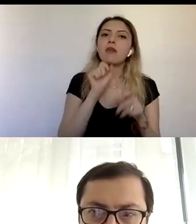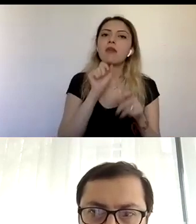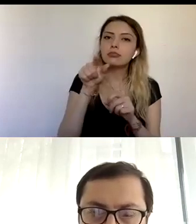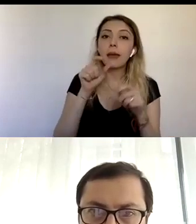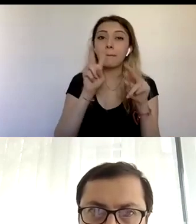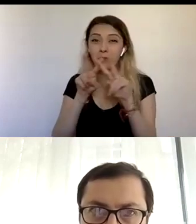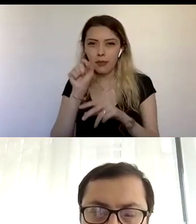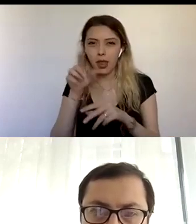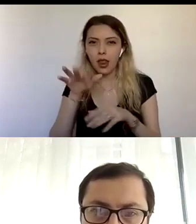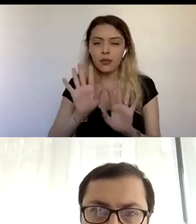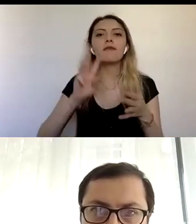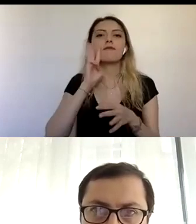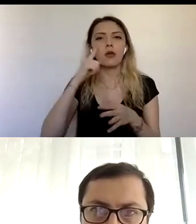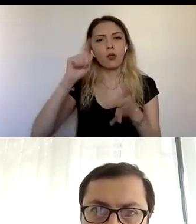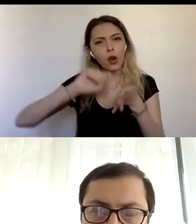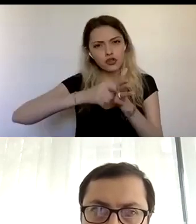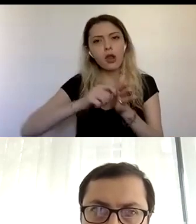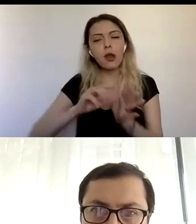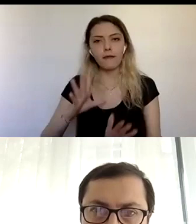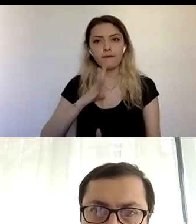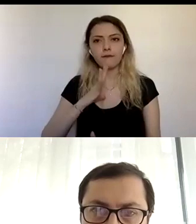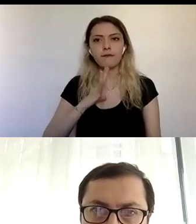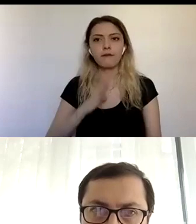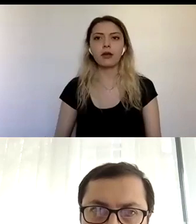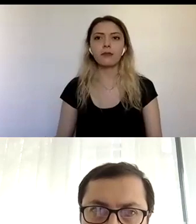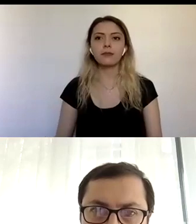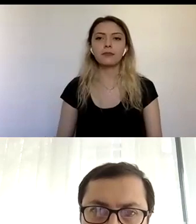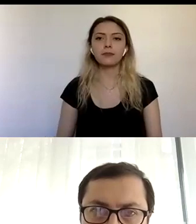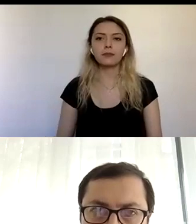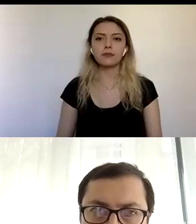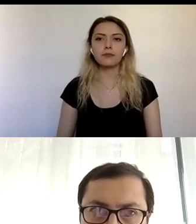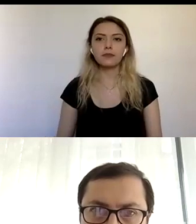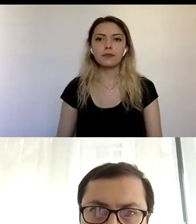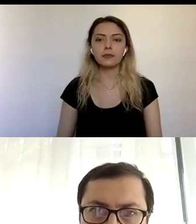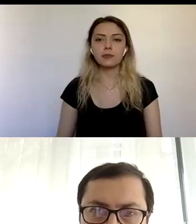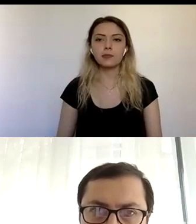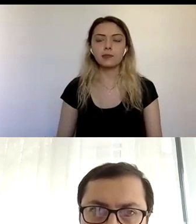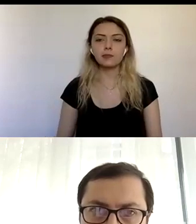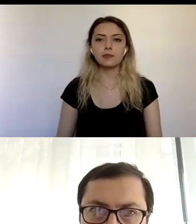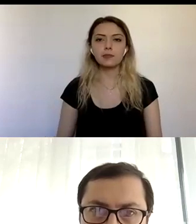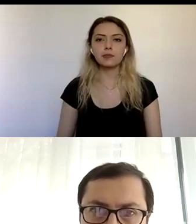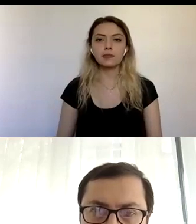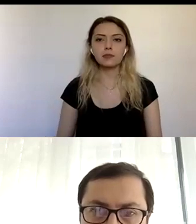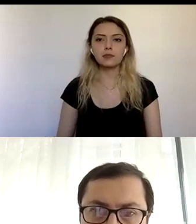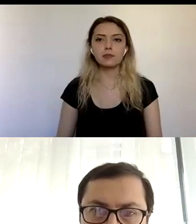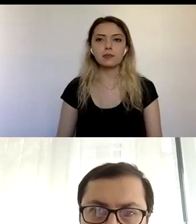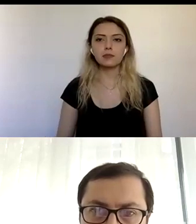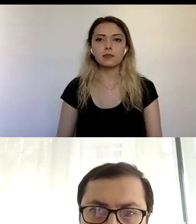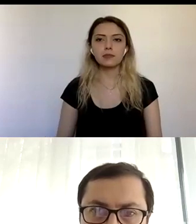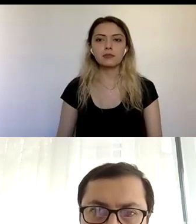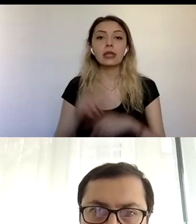WhatsApp'ın şifreleme yöntemini Signal uygulaması, yani şu anda dünyanın en güvenli mesajlaşma uygulaması dediğimiz uygulama